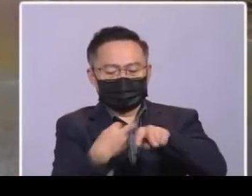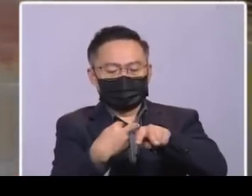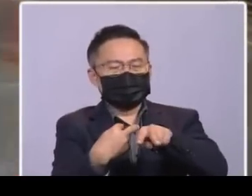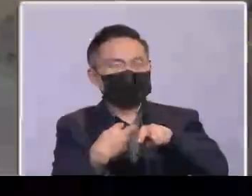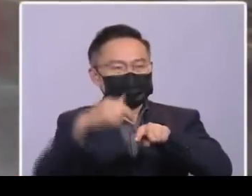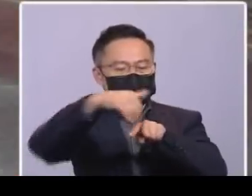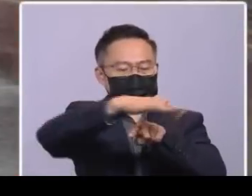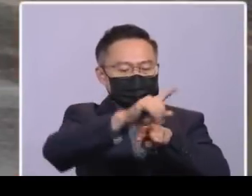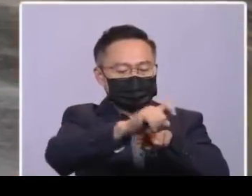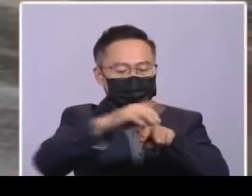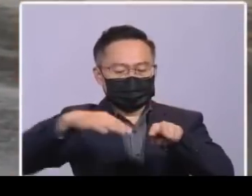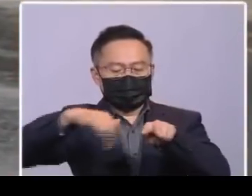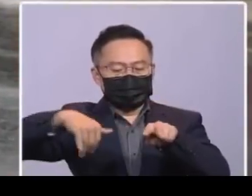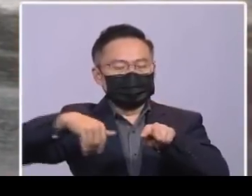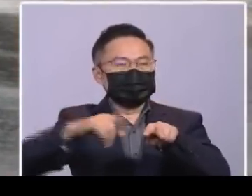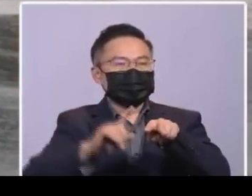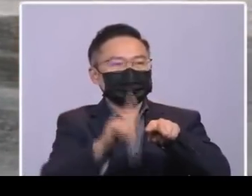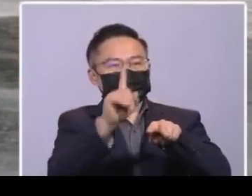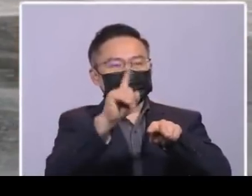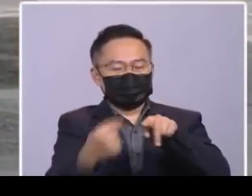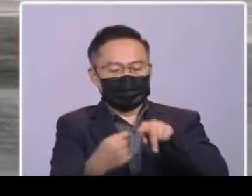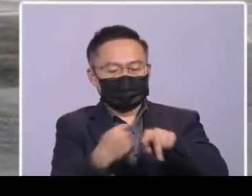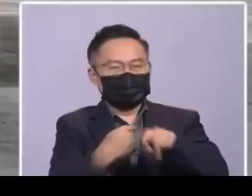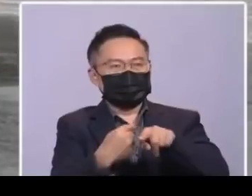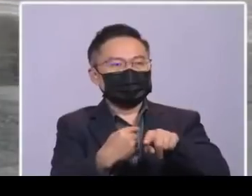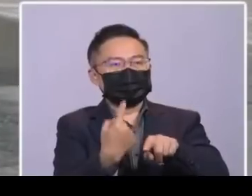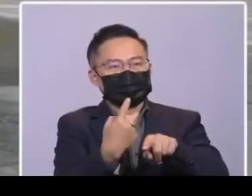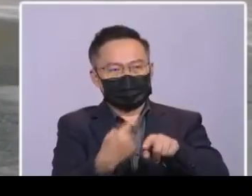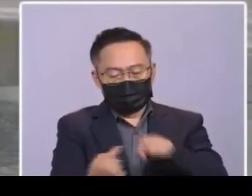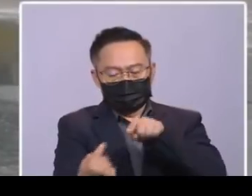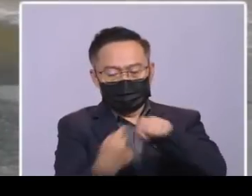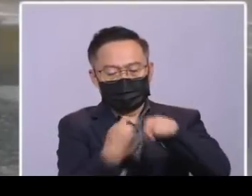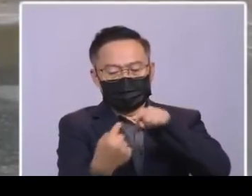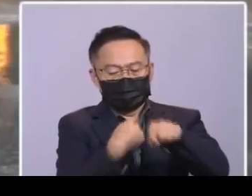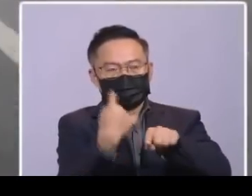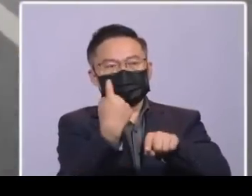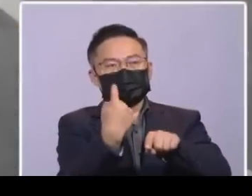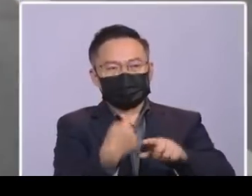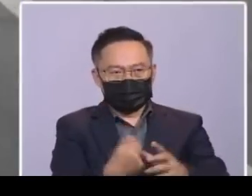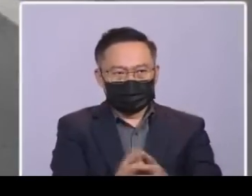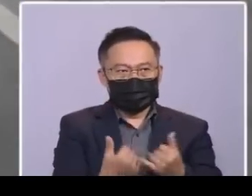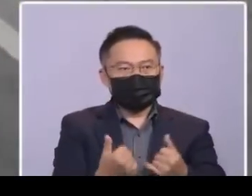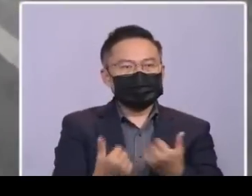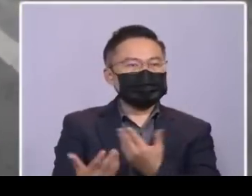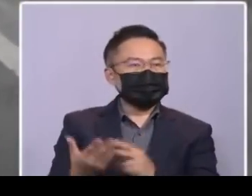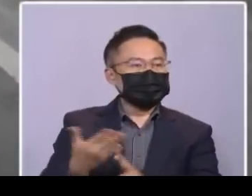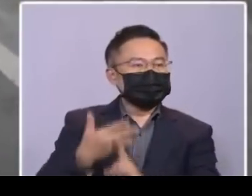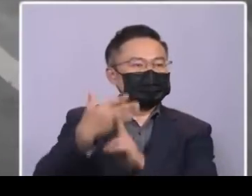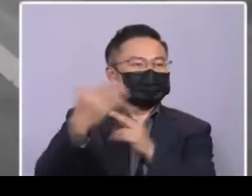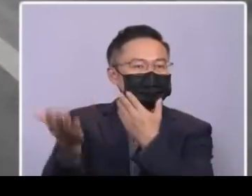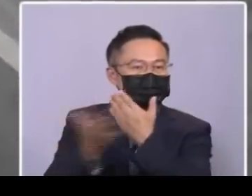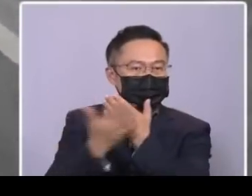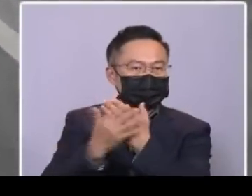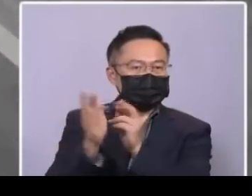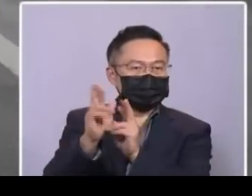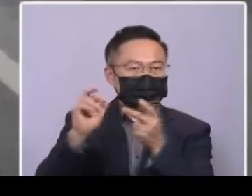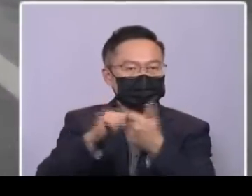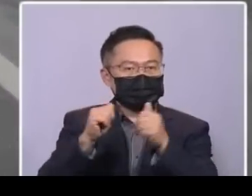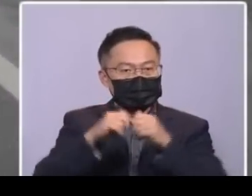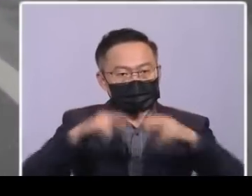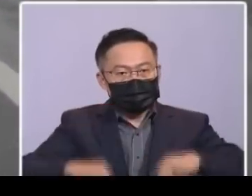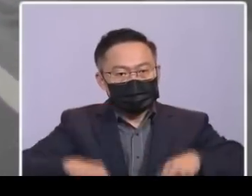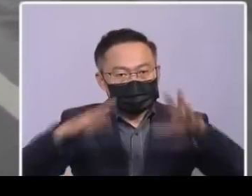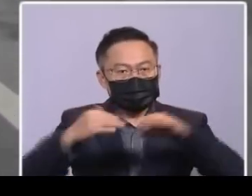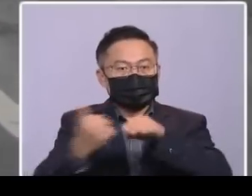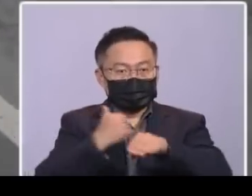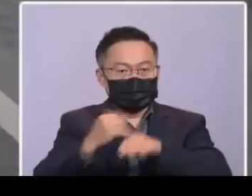ถนนซุดด้วยนะเสียหายไปเจ้าหน้าที่ก็ต้องนำป้ายเนี่ยไปแจ้งเตือนน้ำท่วมติดตั้งเอาไว้ทีนี้ทางกรมอุตุนิ